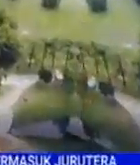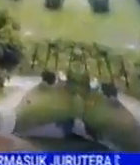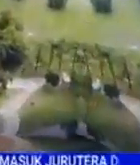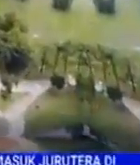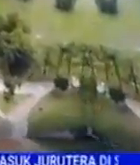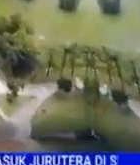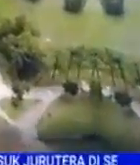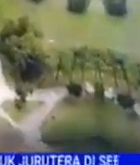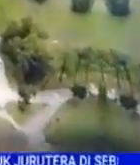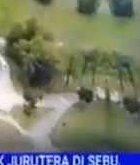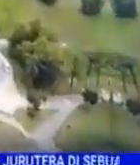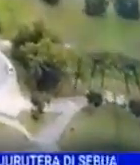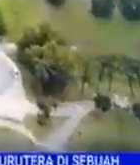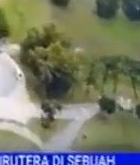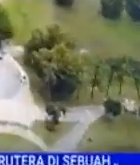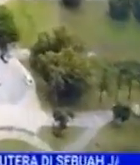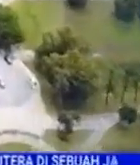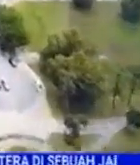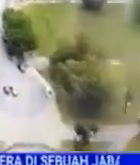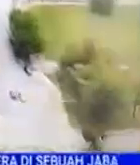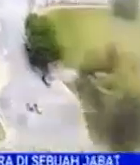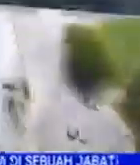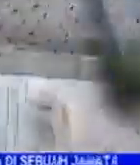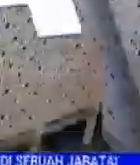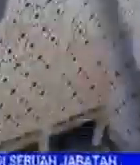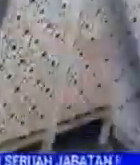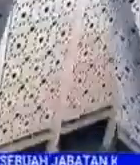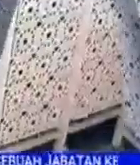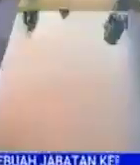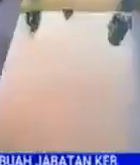Hai iming-iming